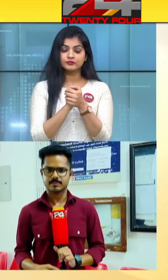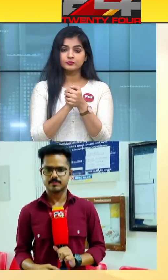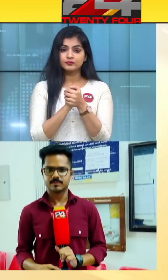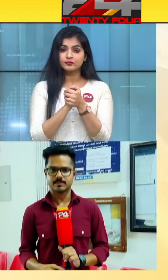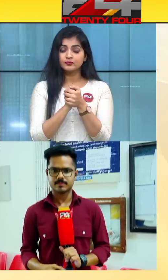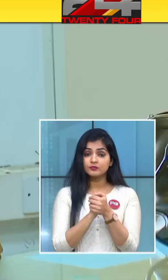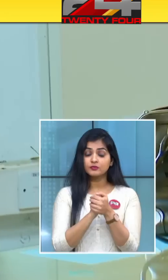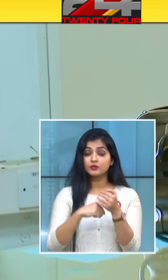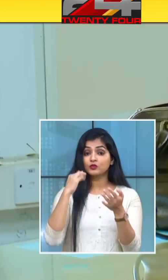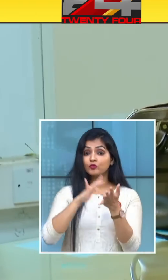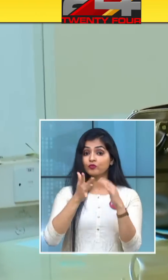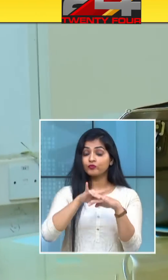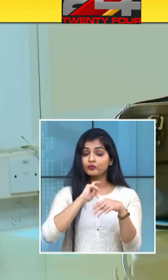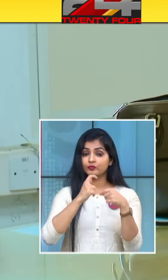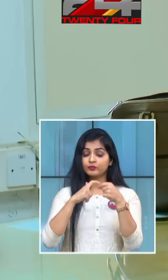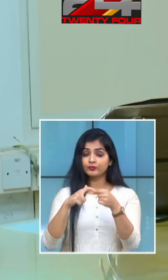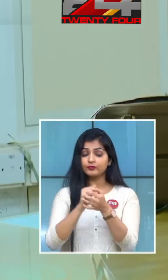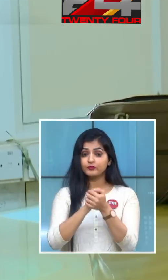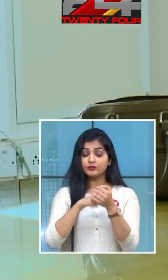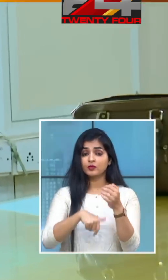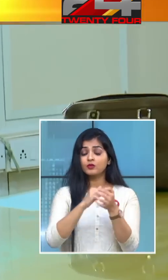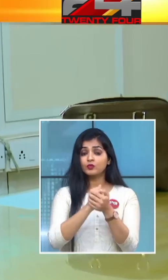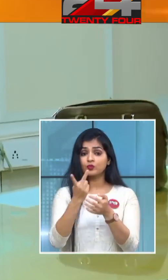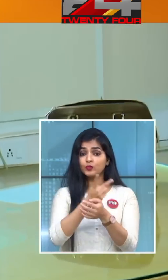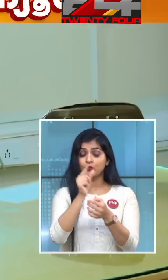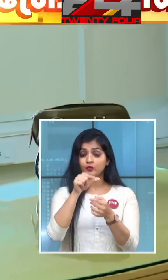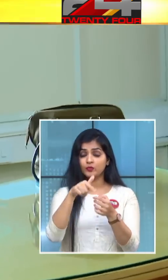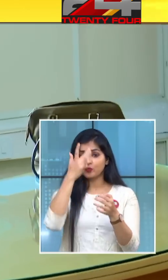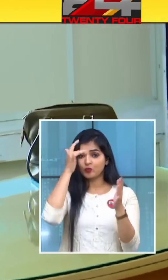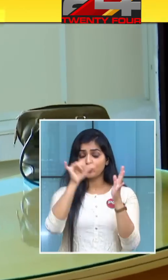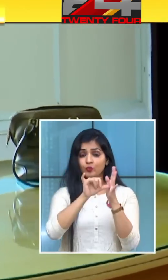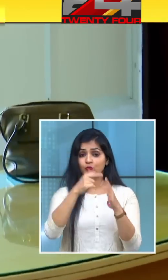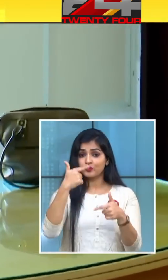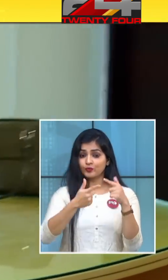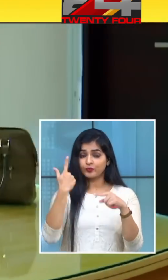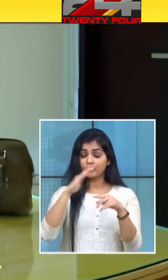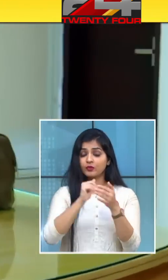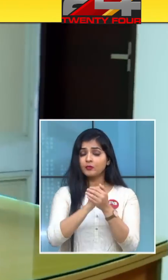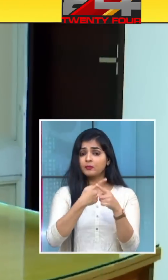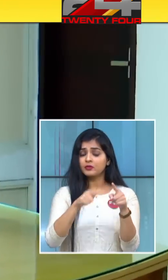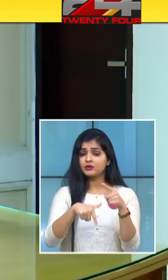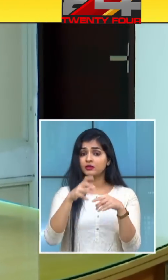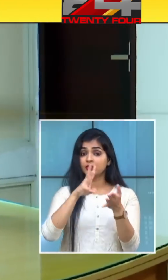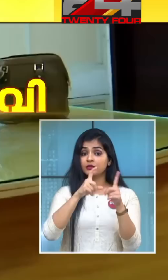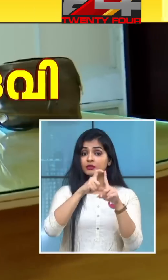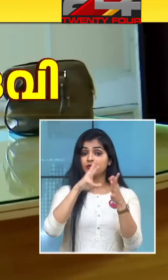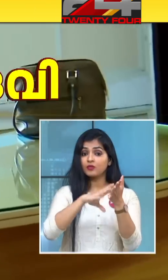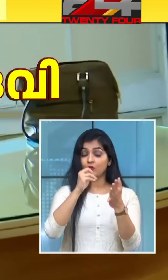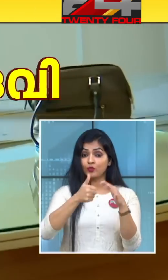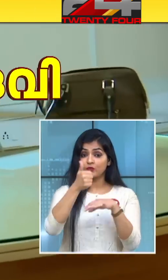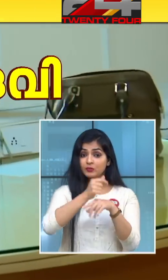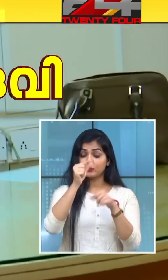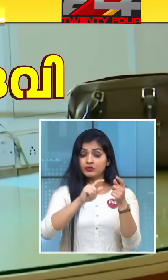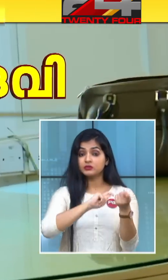പ്രതീക്ഷ, ഇപ്പോൾ പ്രത്യക്ഷത്തിൽ രാജേന്ദ്രനും ആശാദേവി മാത്രമാണ് പ്രശ്നമെങ്കിലും ഈ അടുത്ത് വന്ന ഈ DMOമാരുടെ സ്ഥലമാറ്റവുമായി